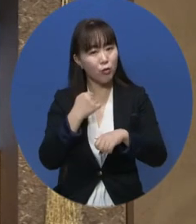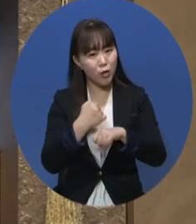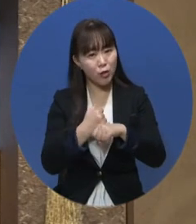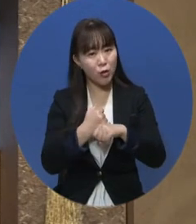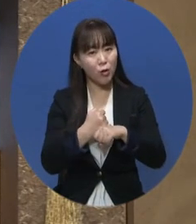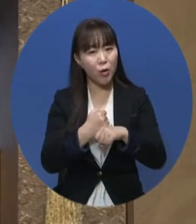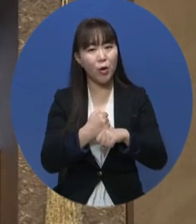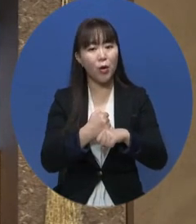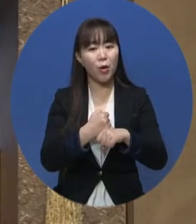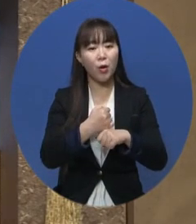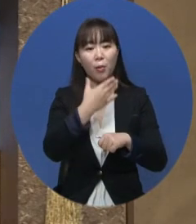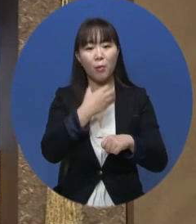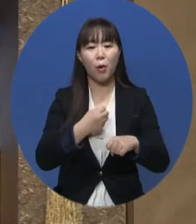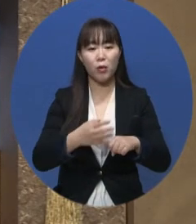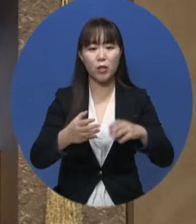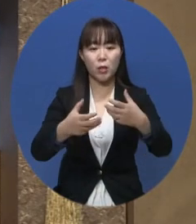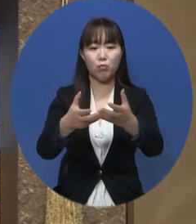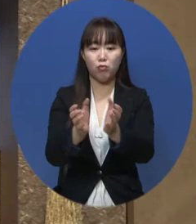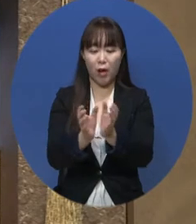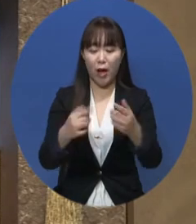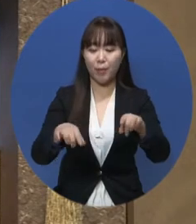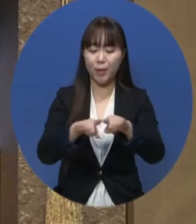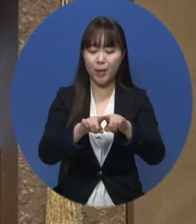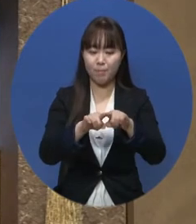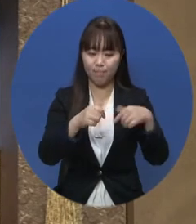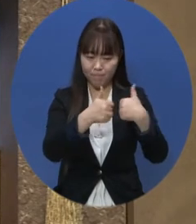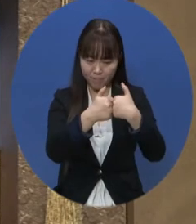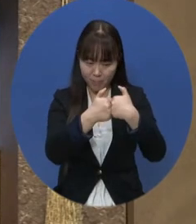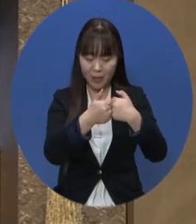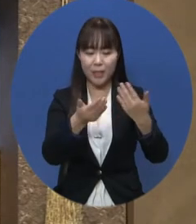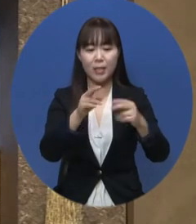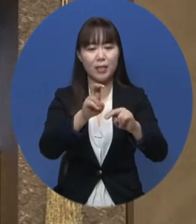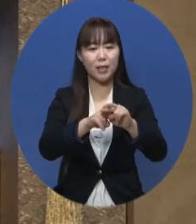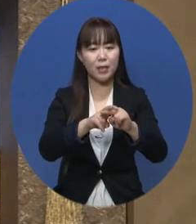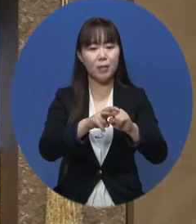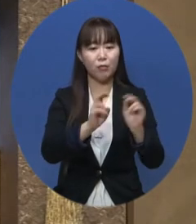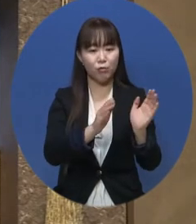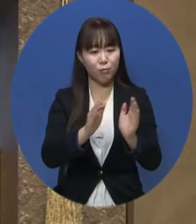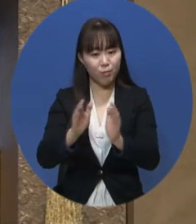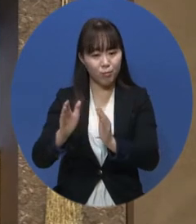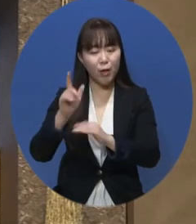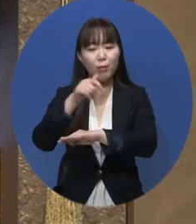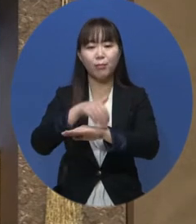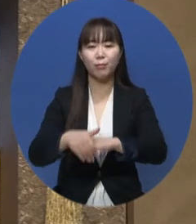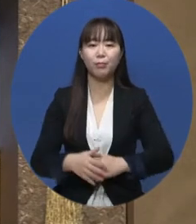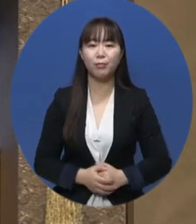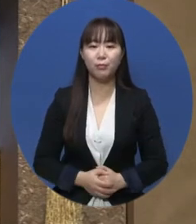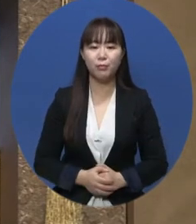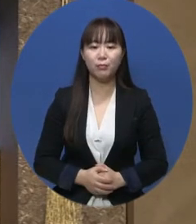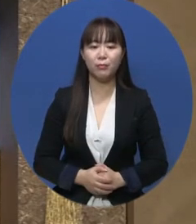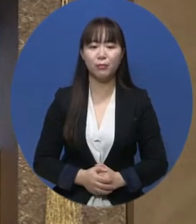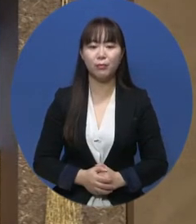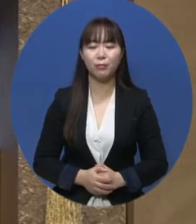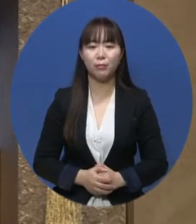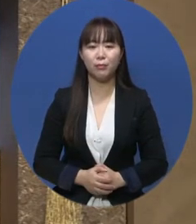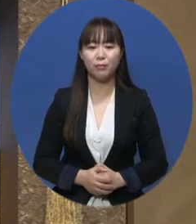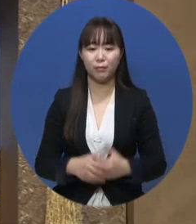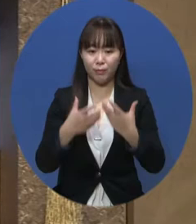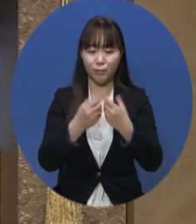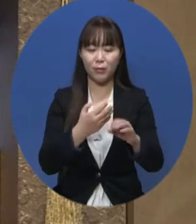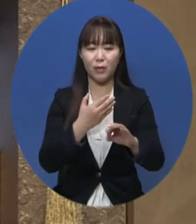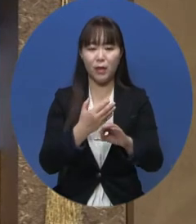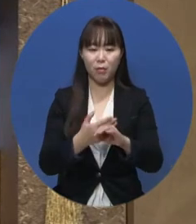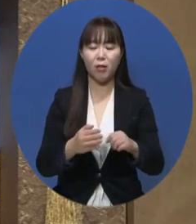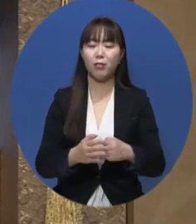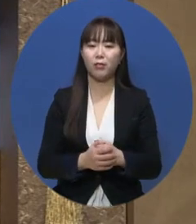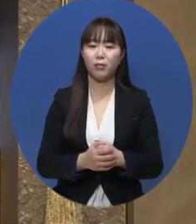우리 복지부랑 같이 상의해서 그런 일자리도 좀 만들어갈 준비를 하고 있습니다. 네. 그래서 뭐 예를